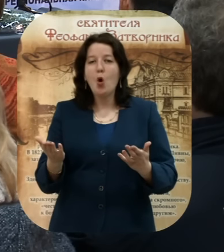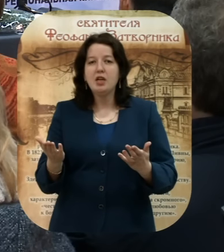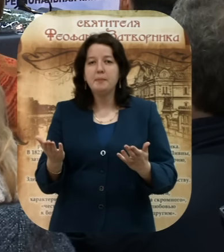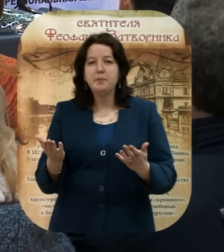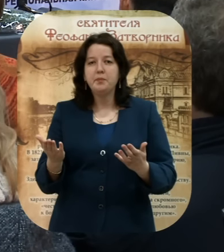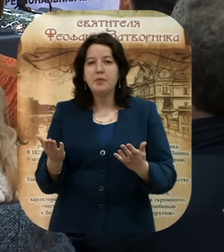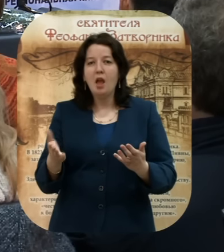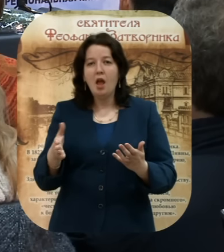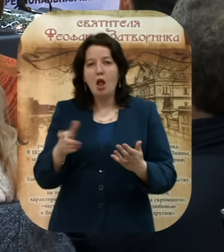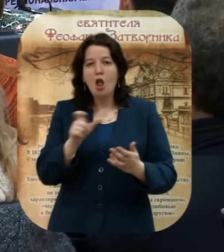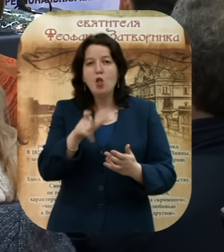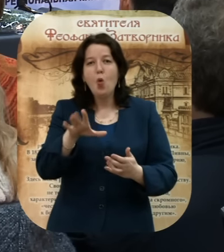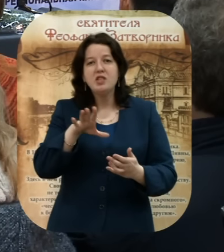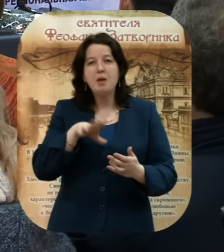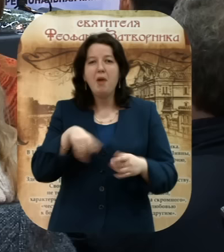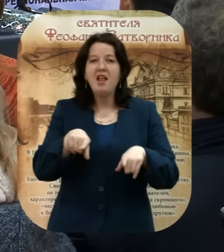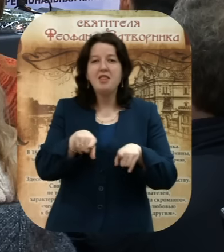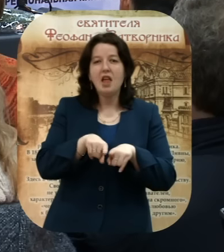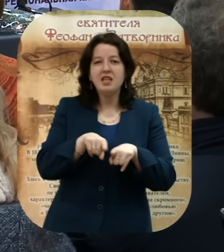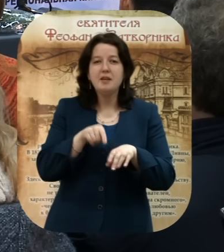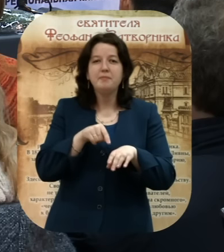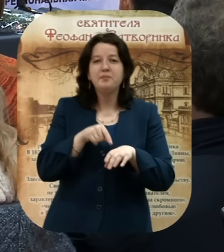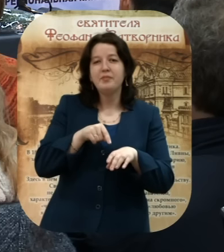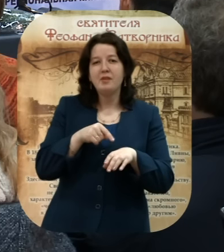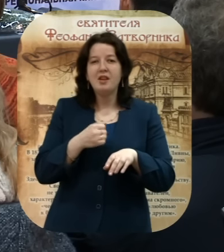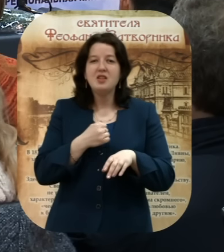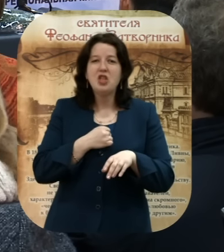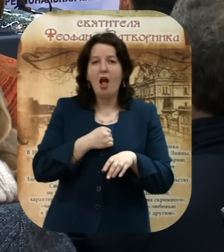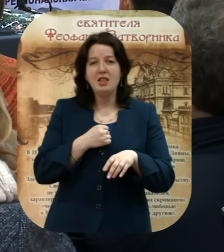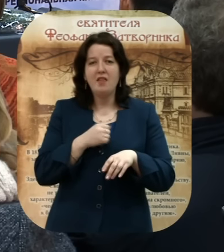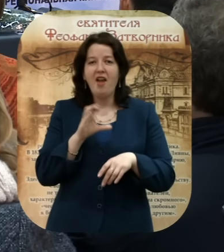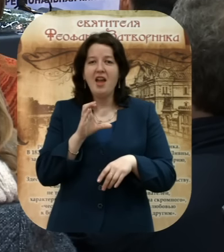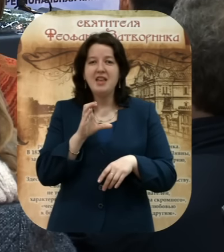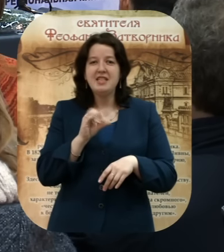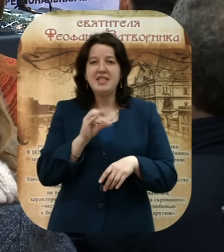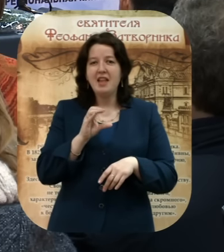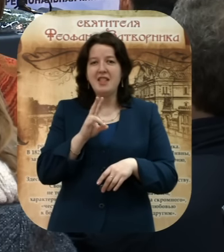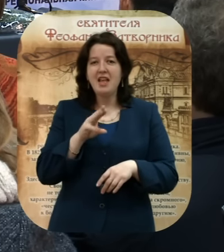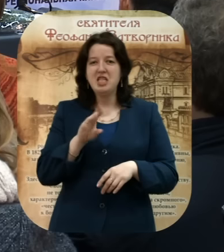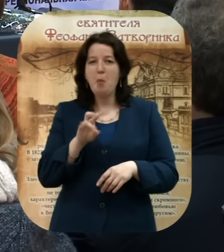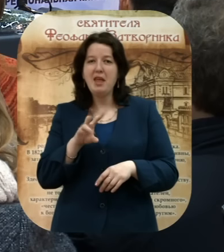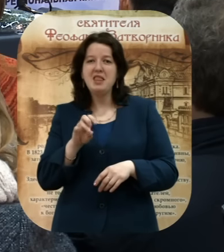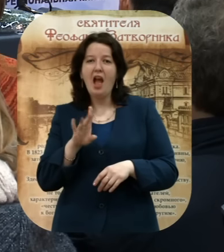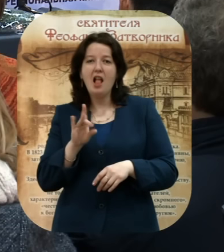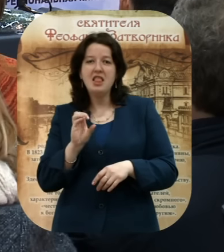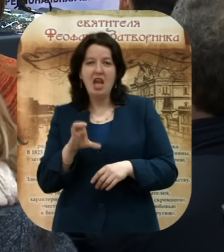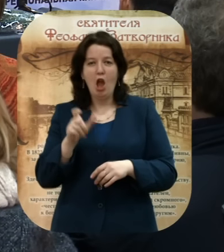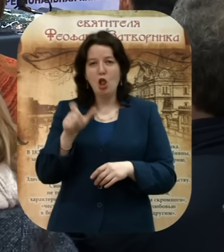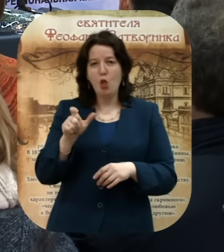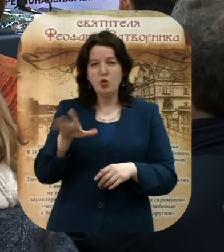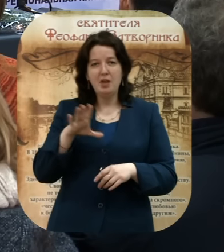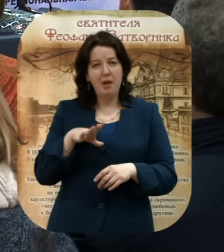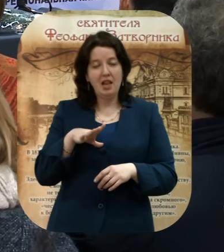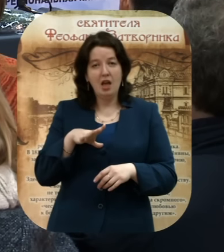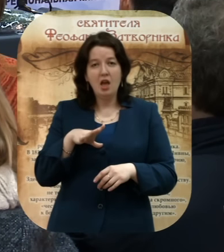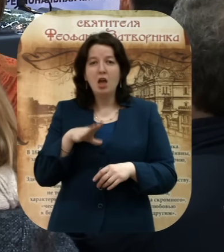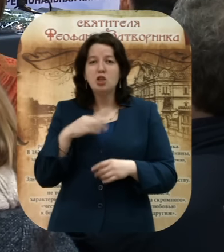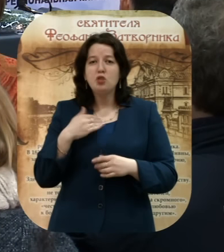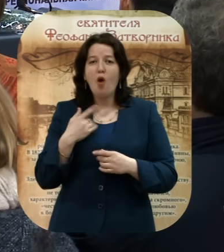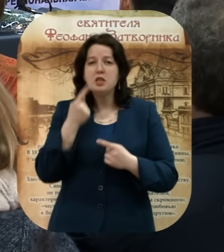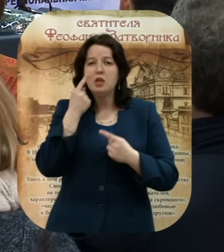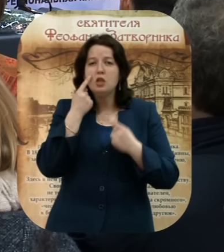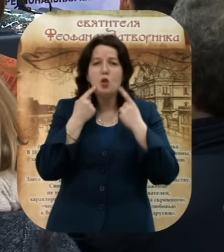которые были такого сентиментального склада, могли даже вот очень выразить какой-то, чуть не слезы